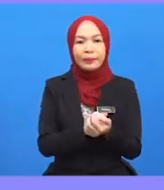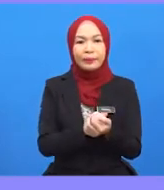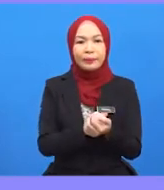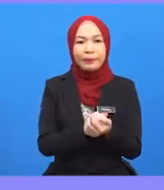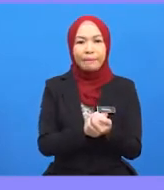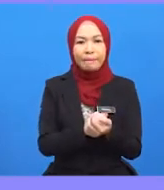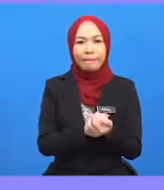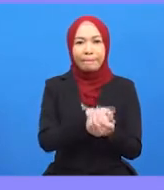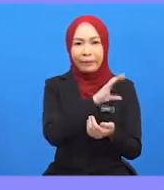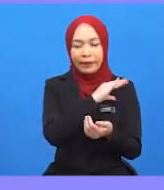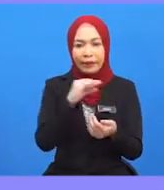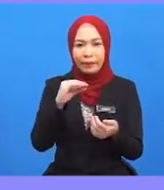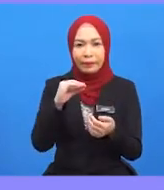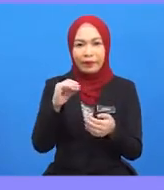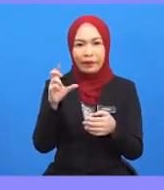dan pengapit.